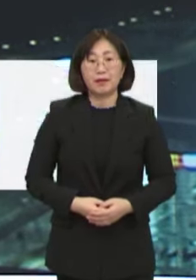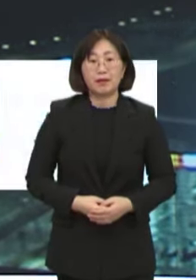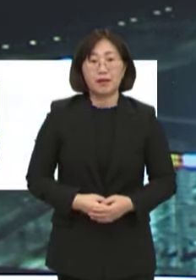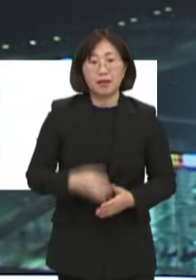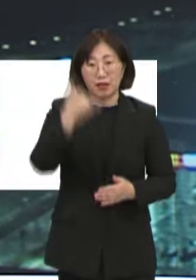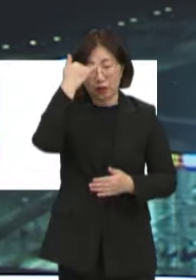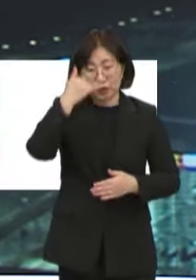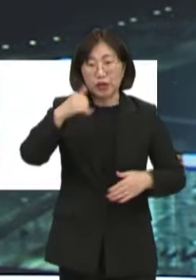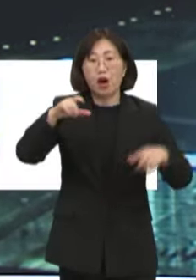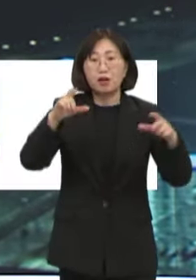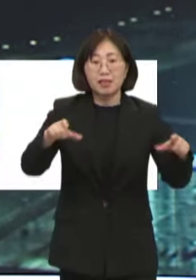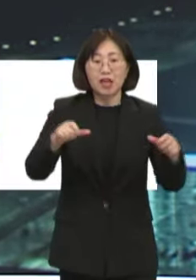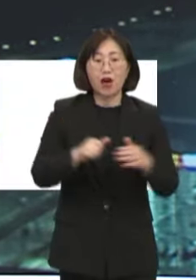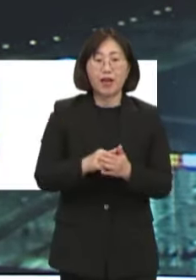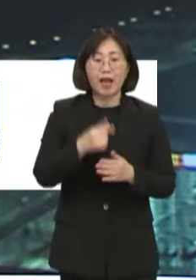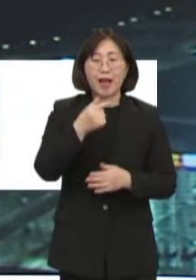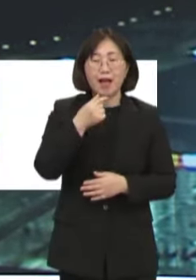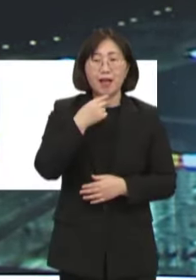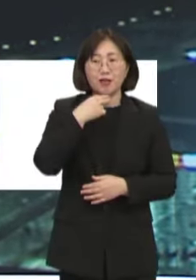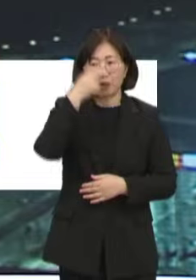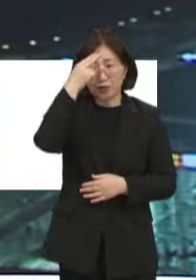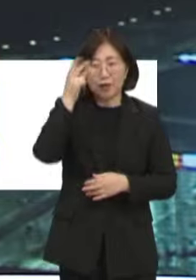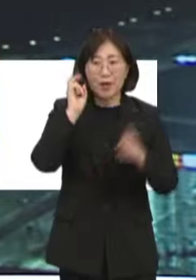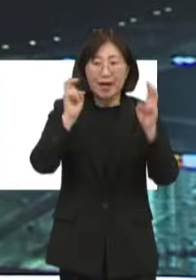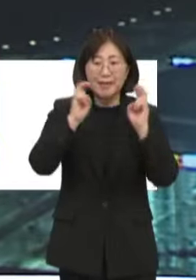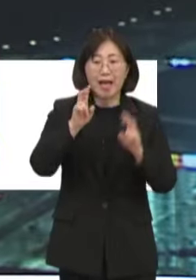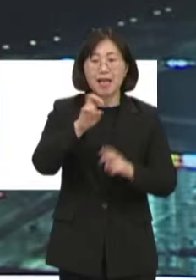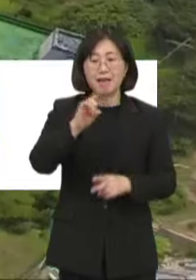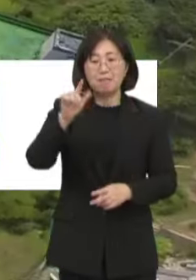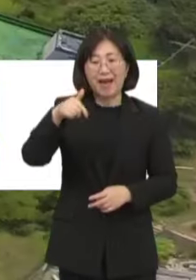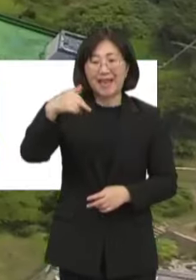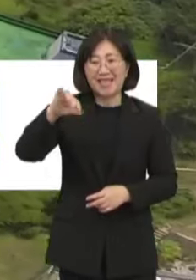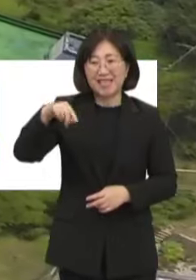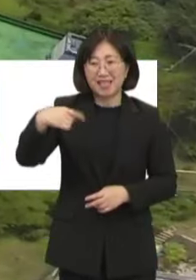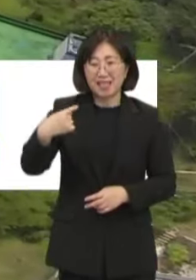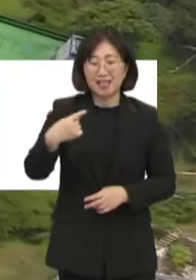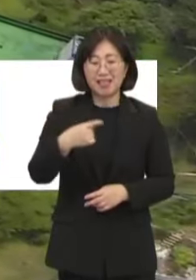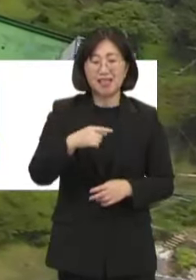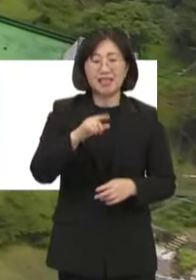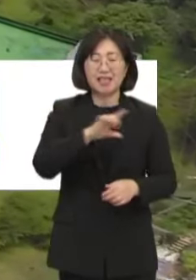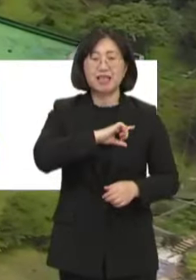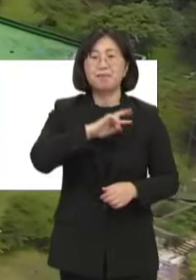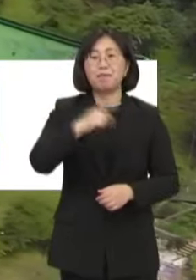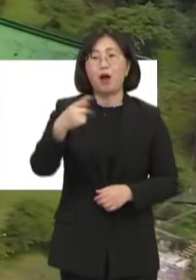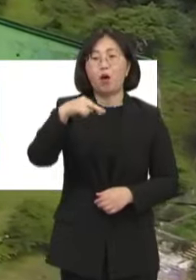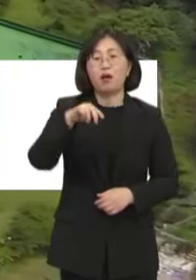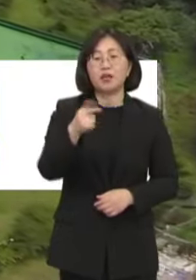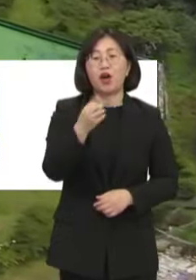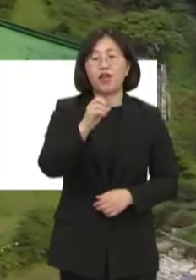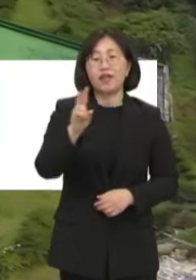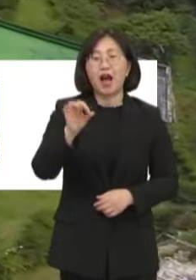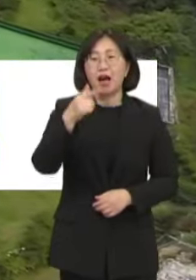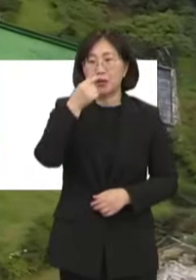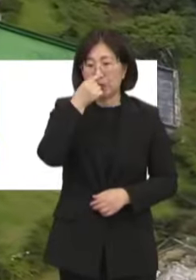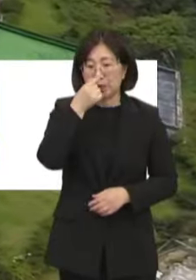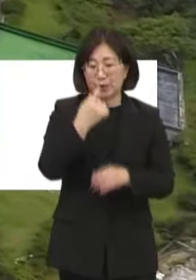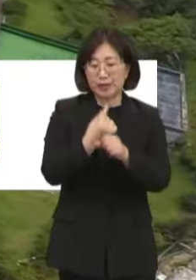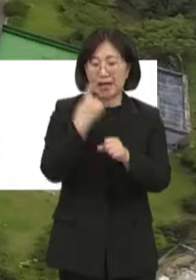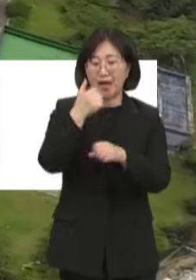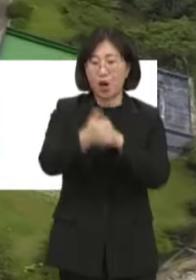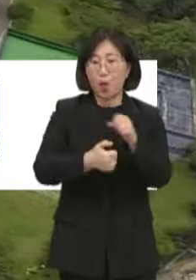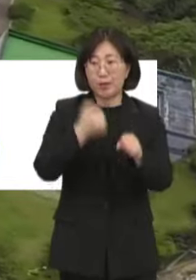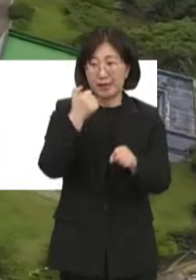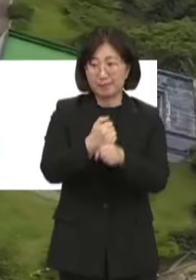충청 지역의 대표 주류기업인 맥키스 컴퍼니가 사명을 선양소주로 변경했습니다. 지난해 창립 50주년을